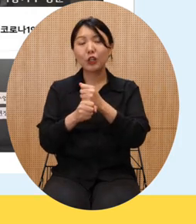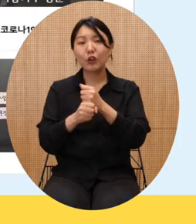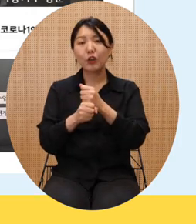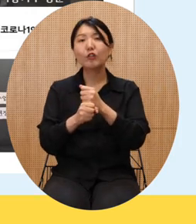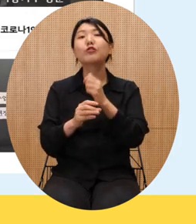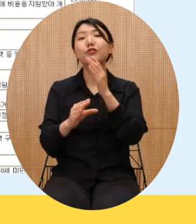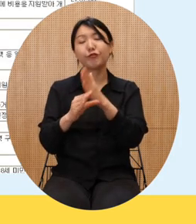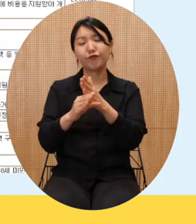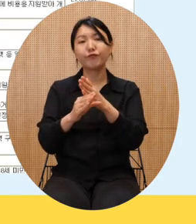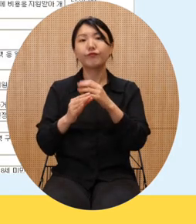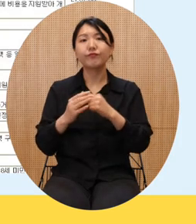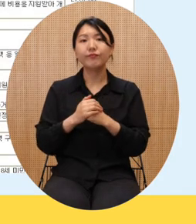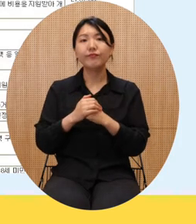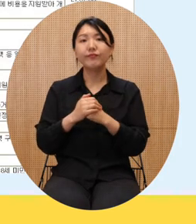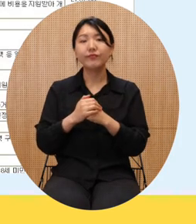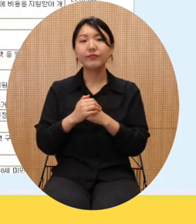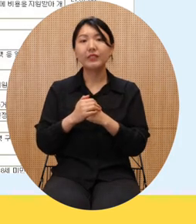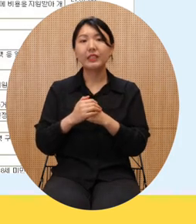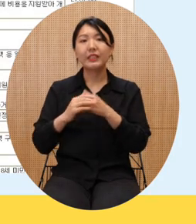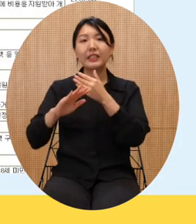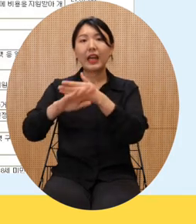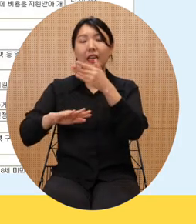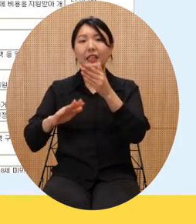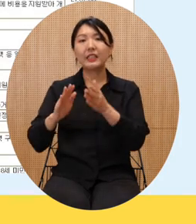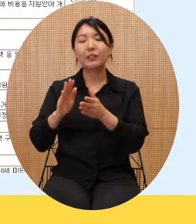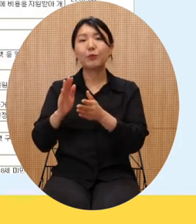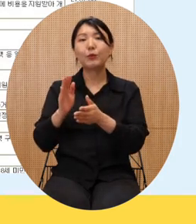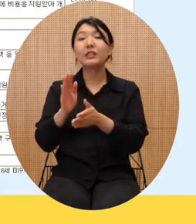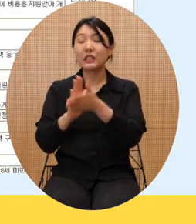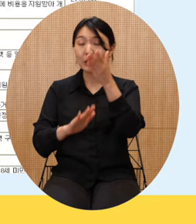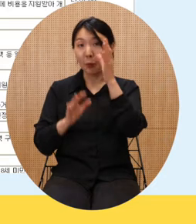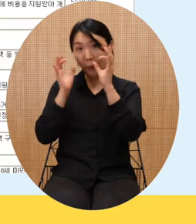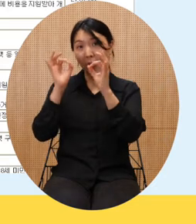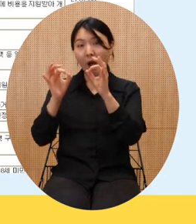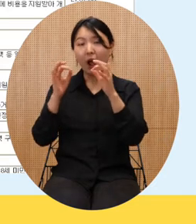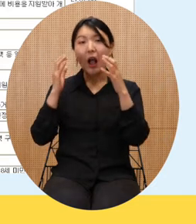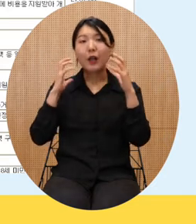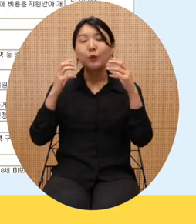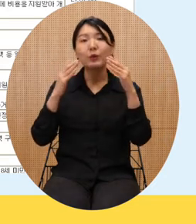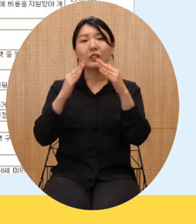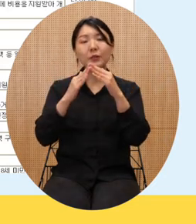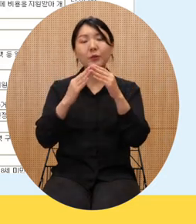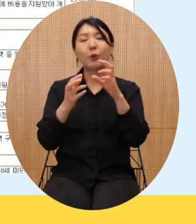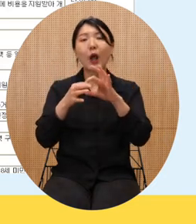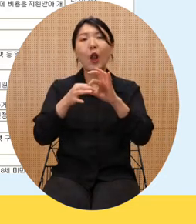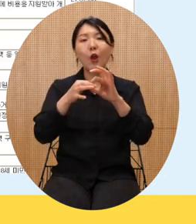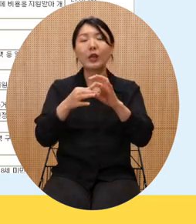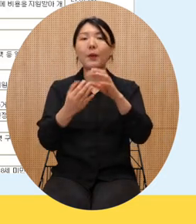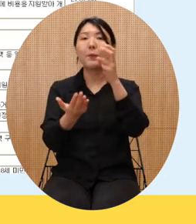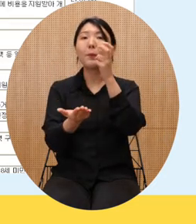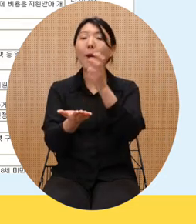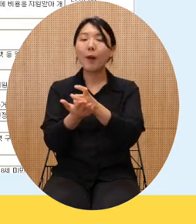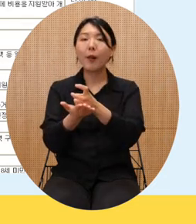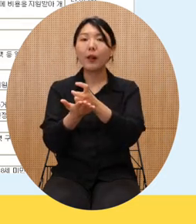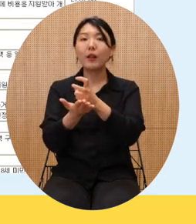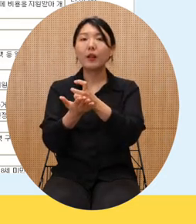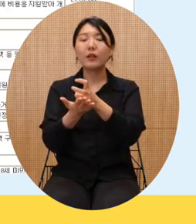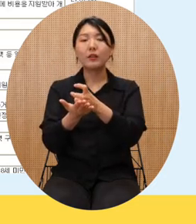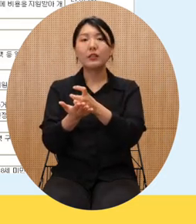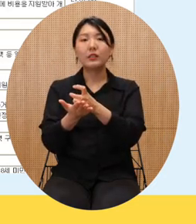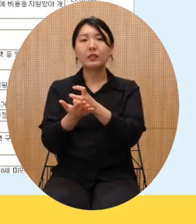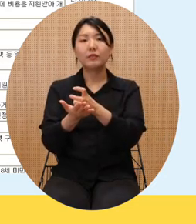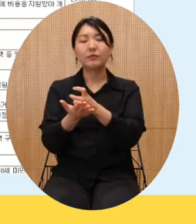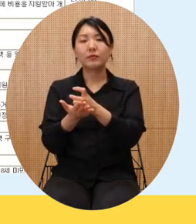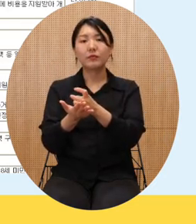관련된 조례를 만들어내고 있는 상황이고, 그래서 사실 다른 지자체에서 아동 및 주거 관련